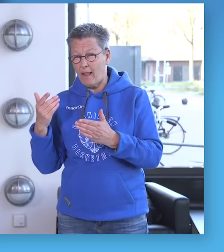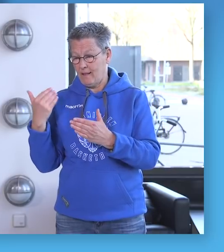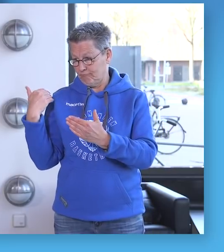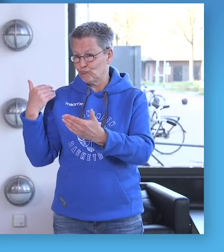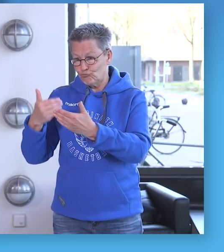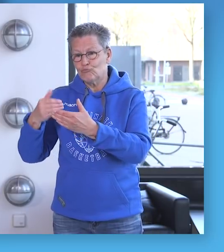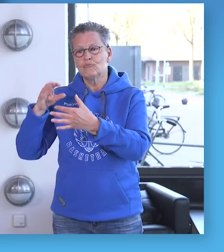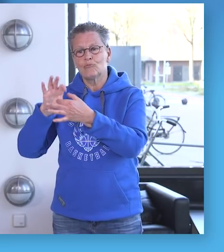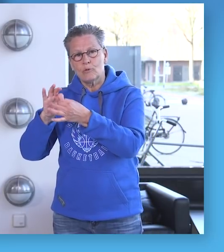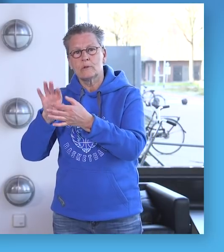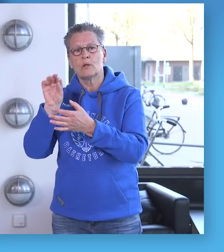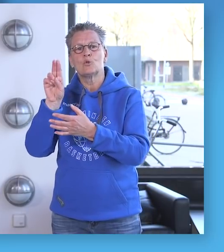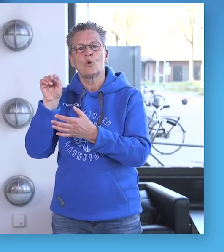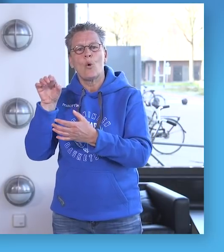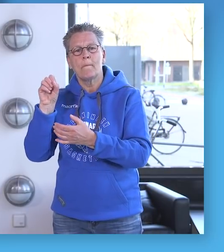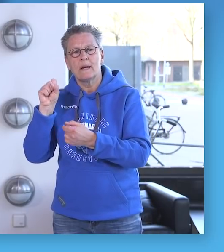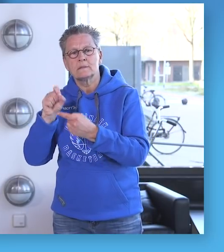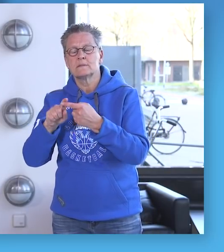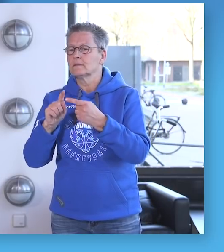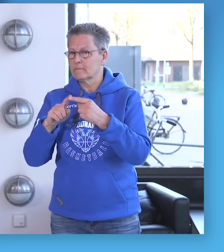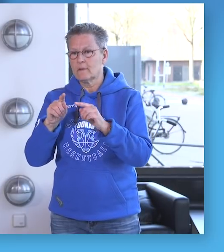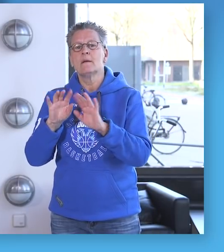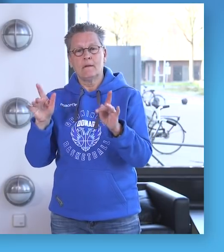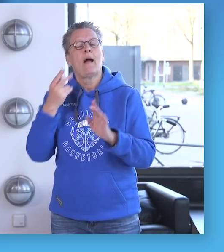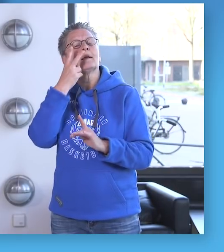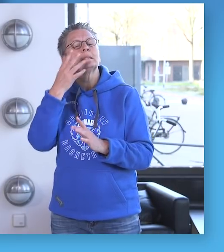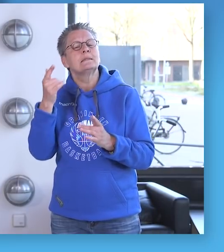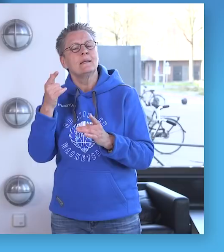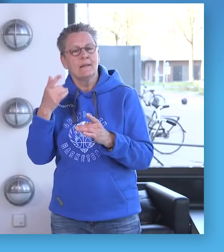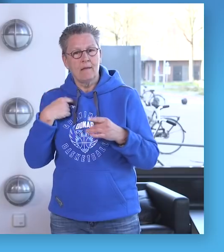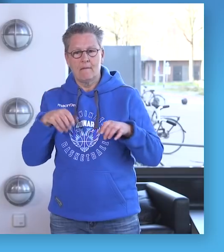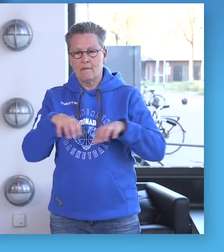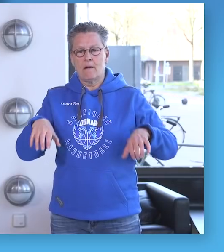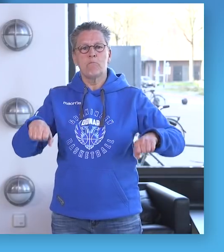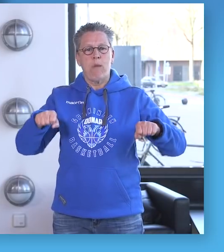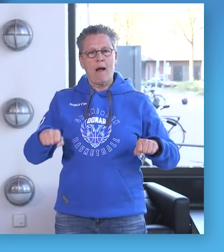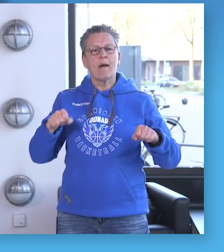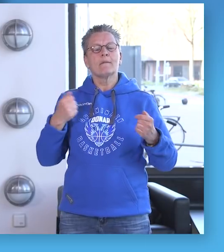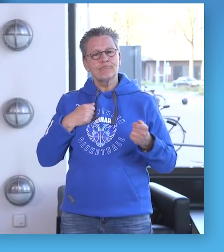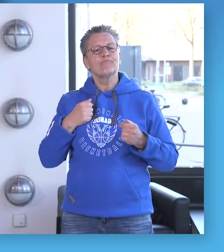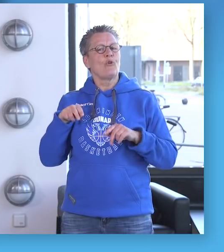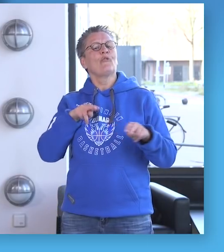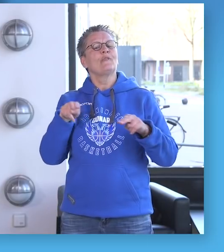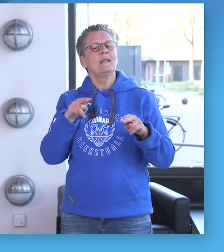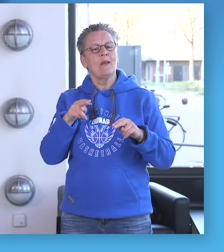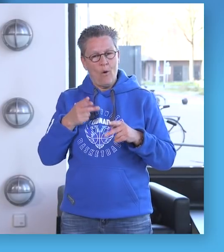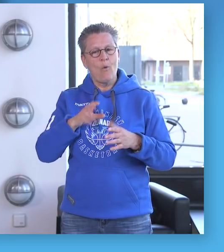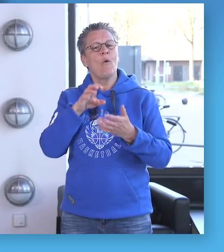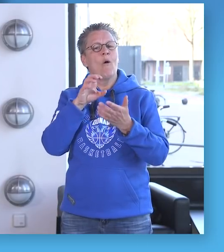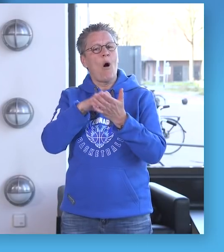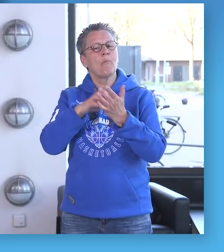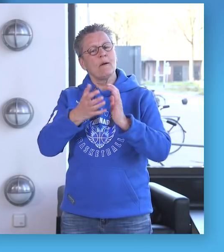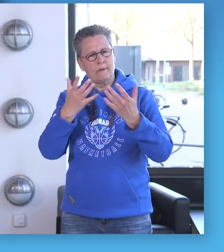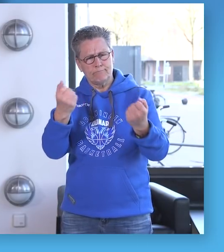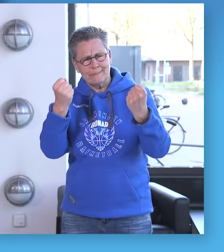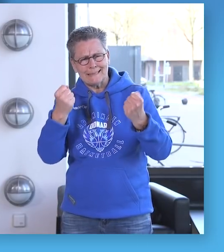gehad. Met van Thomas Koenis en van Jason Duris. Zo hebben we een video gezien vanaf de bank. Om ook iedereen sterkte te wensen in deze periode. Hoe is het